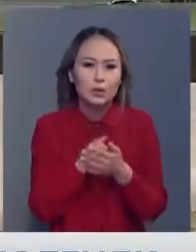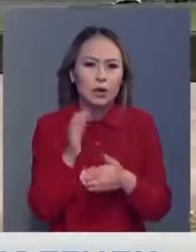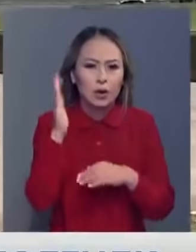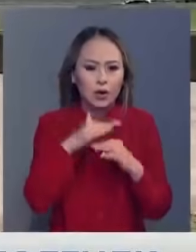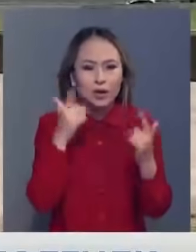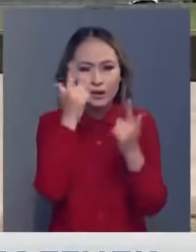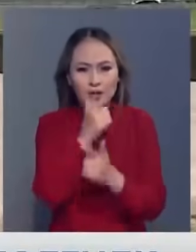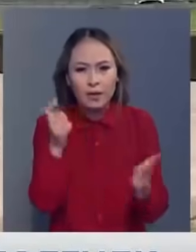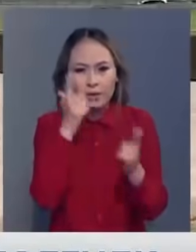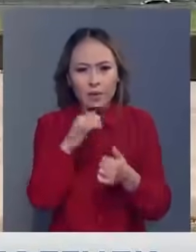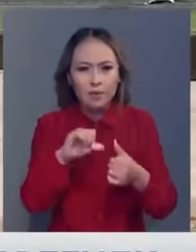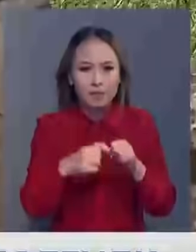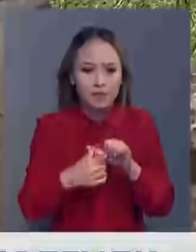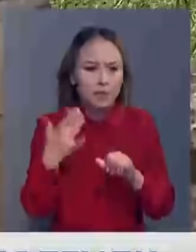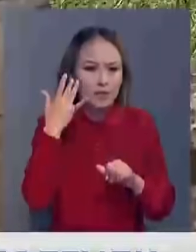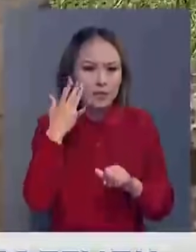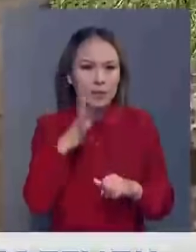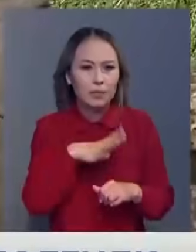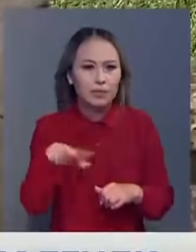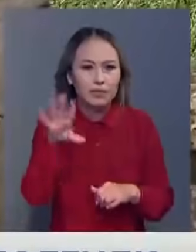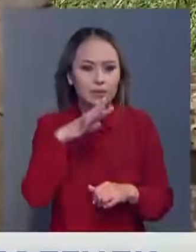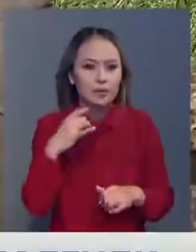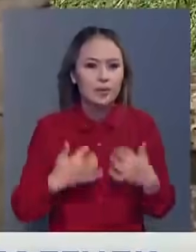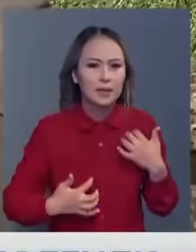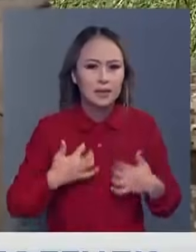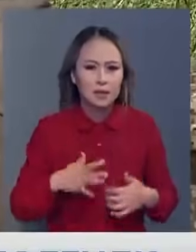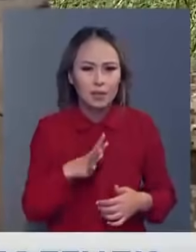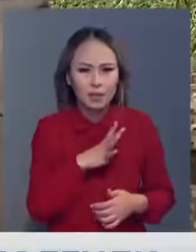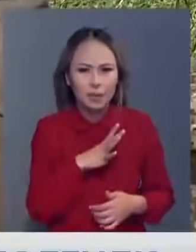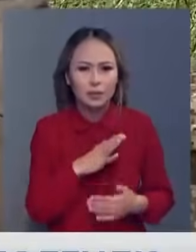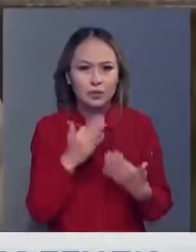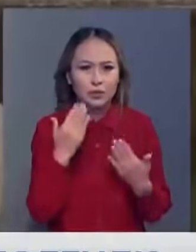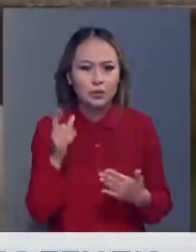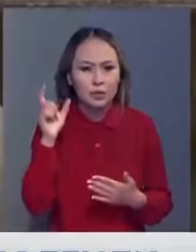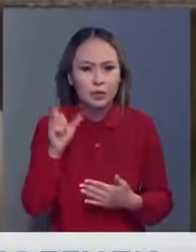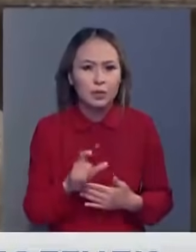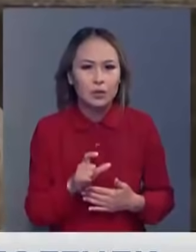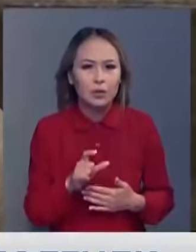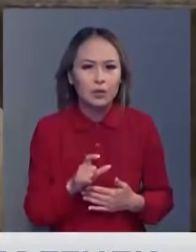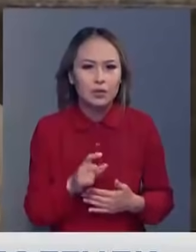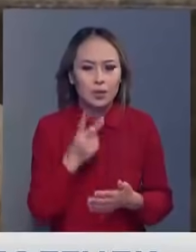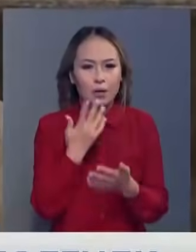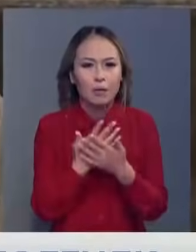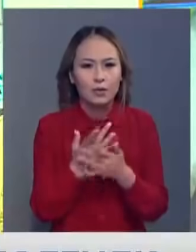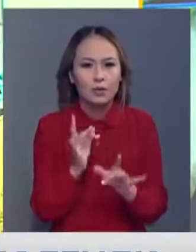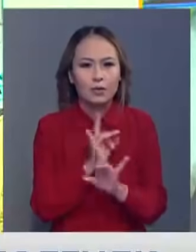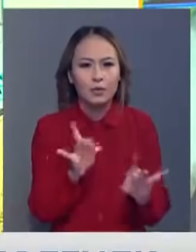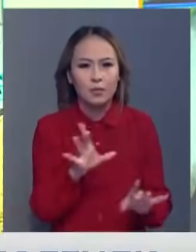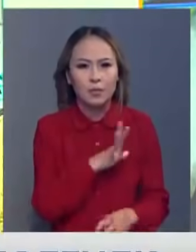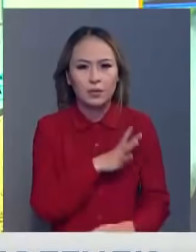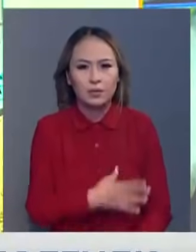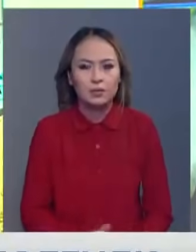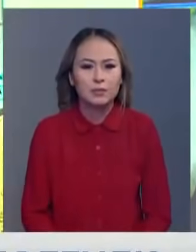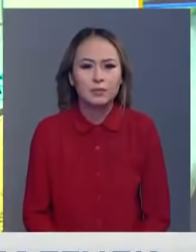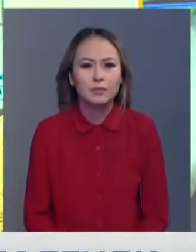ақпарат таратты, талған жоқ ел естімей қалмасын деп жанталасты. Сол әріптесіміз бүгін көптің алдында сөз сөйледі.